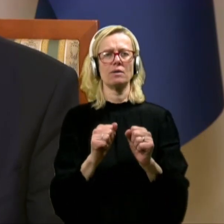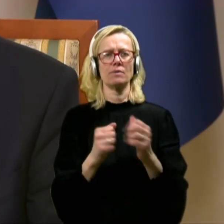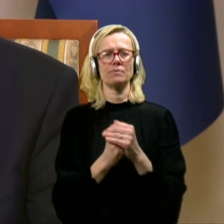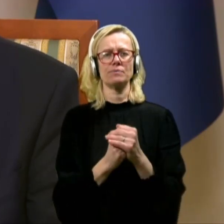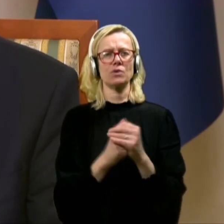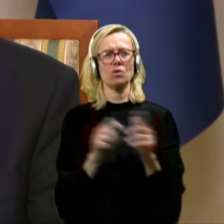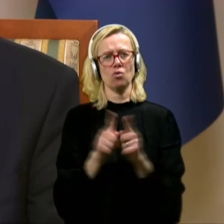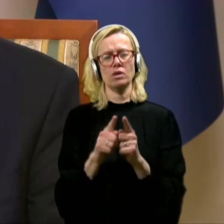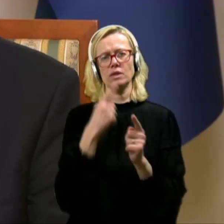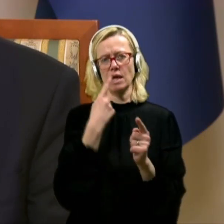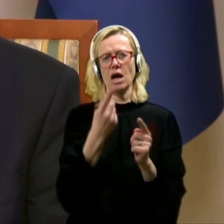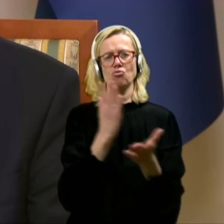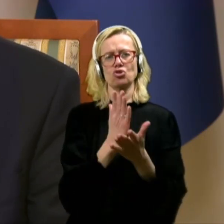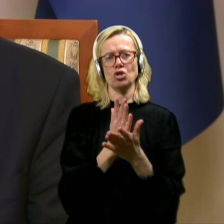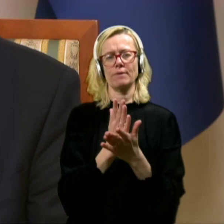dejal